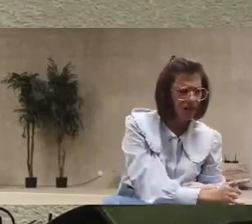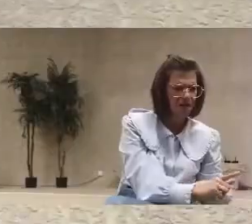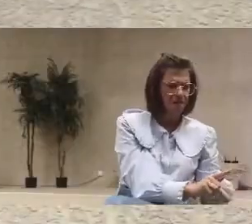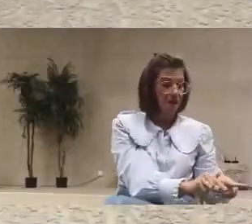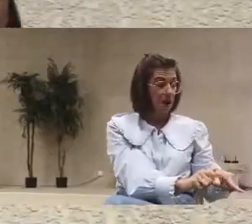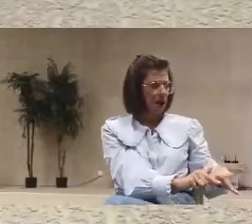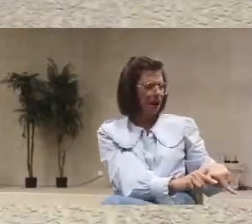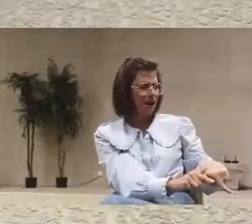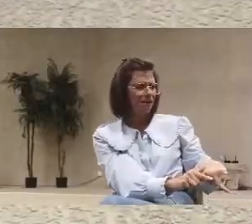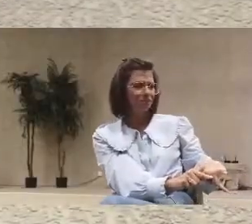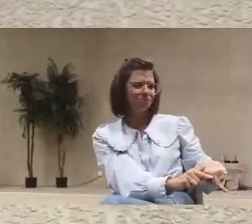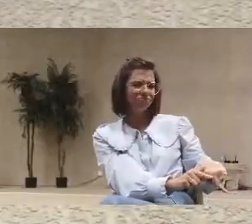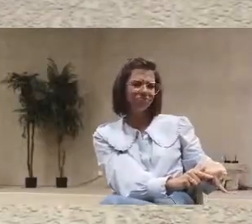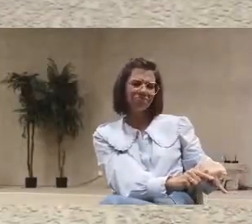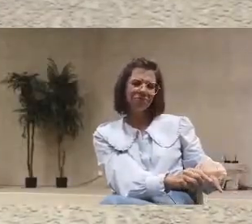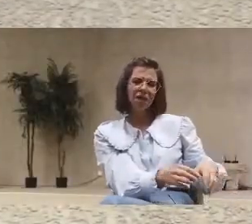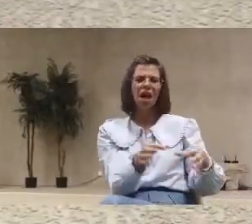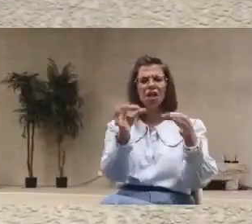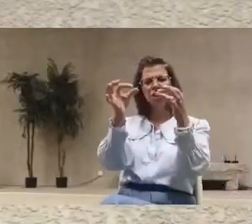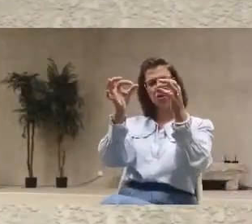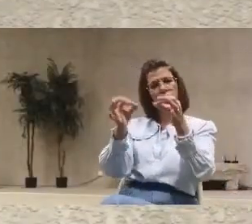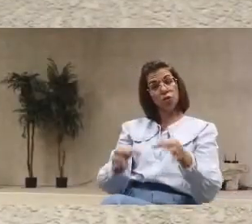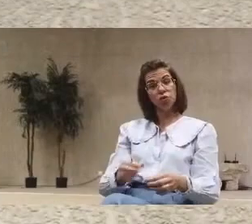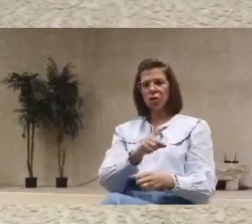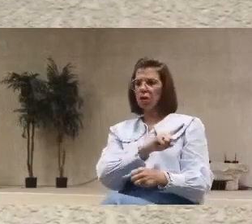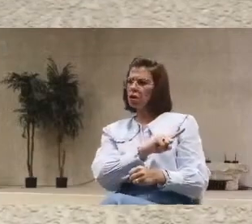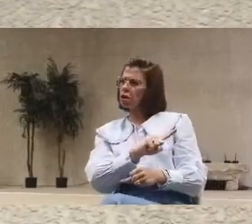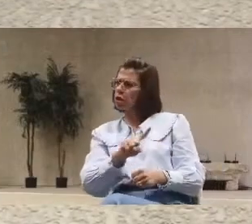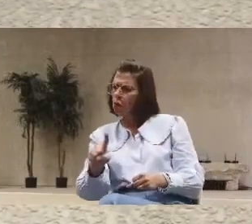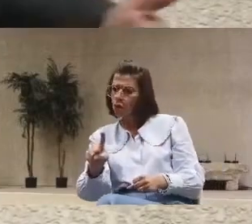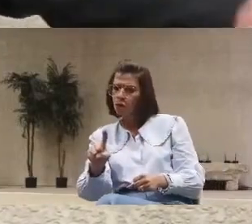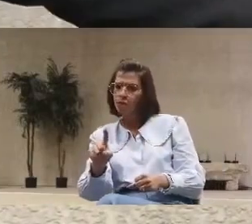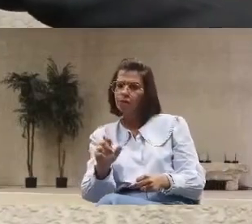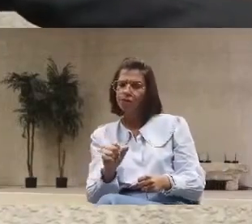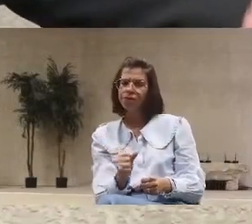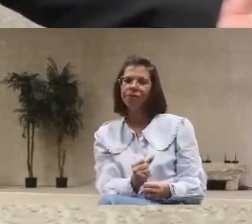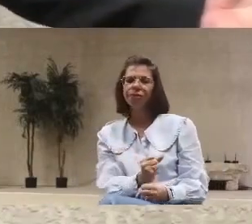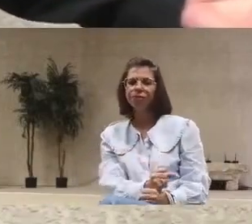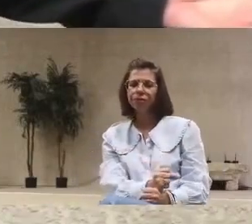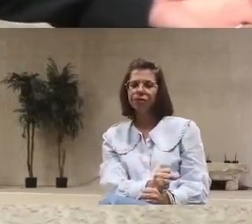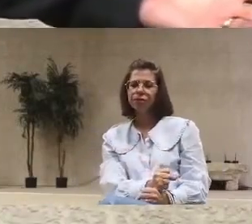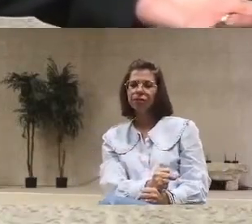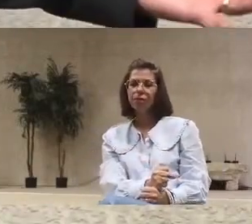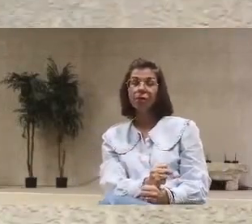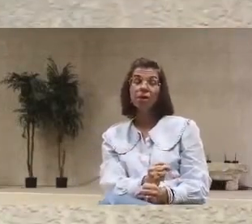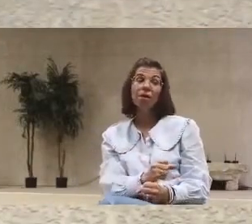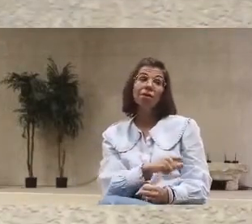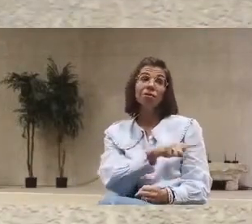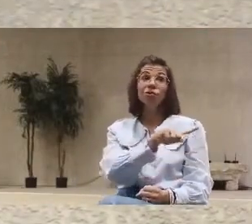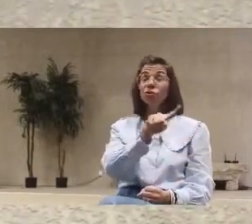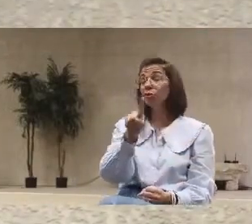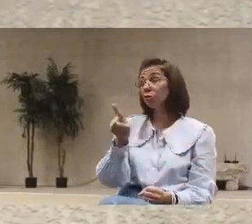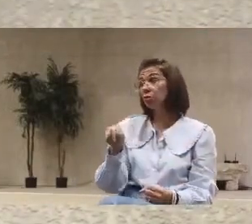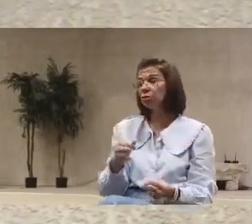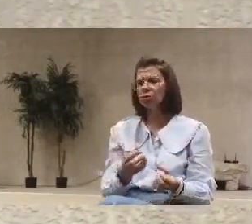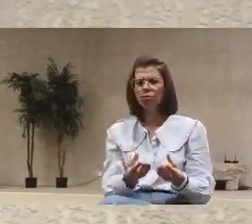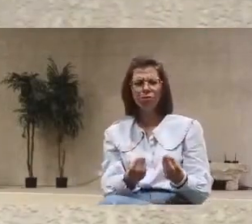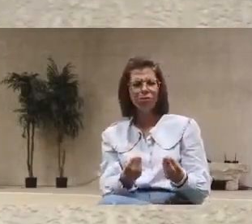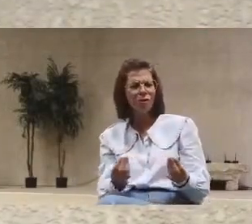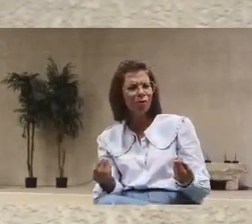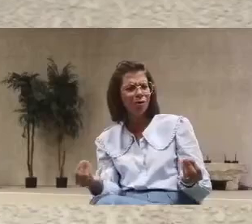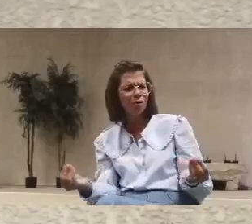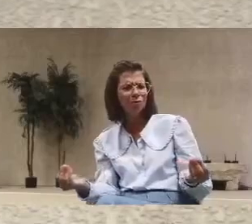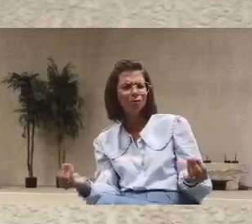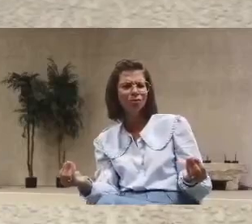Et vous êtes d'accord qu'il est injuste ? Et je pense que beaucoup d'entre nous, nous sommes témoins de beaucoup d